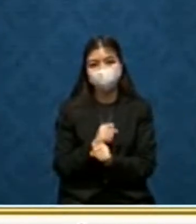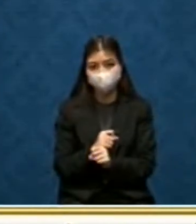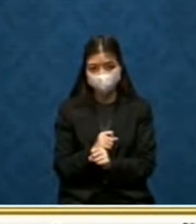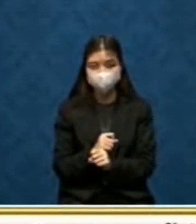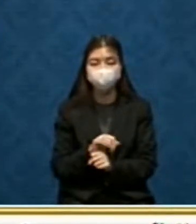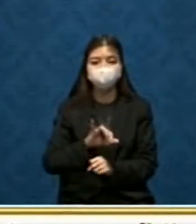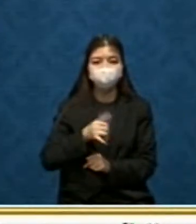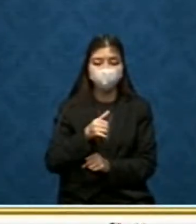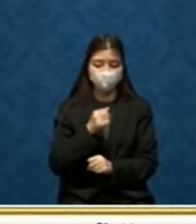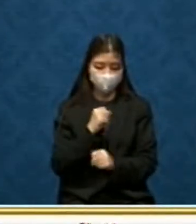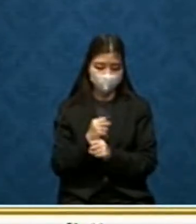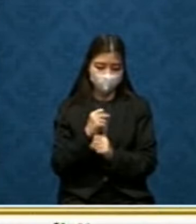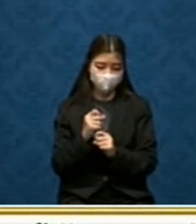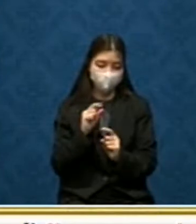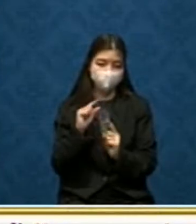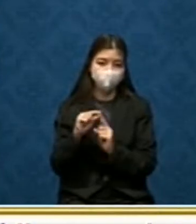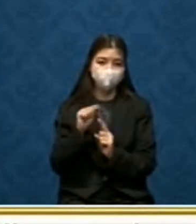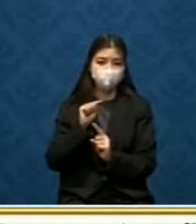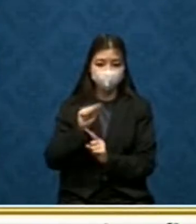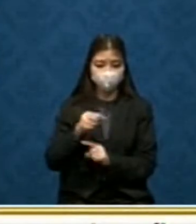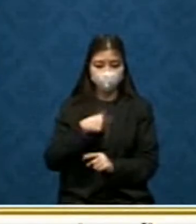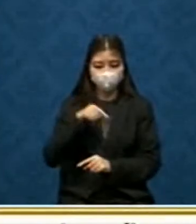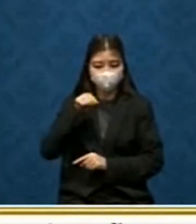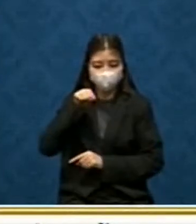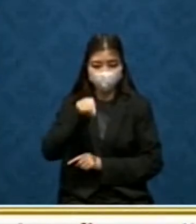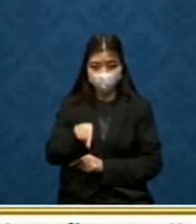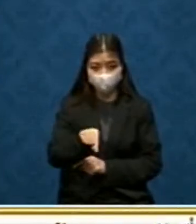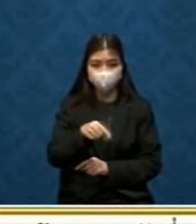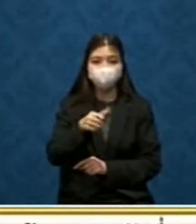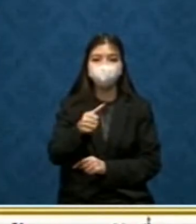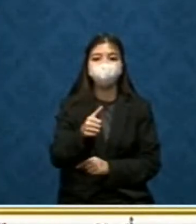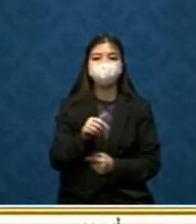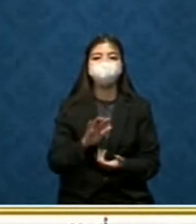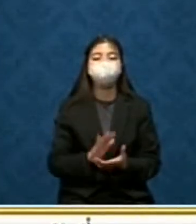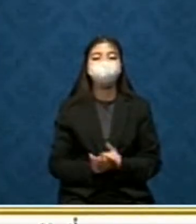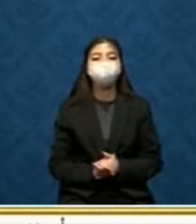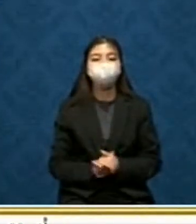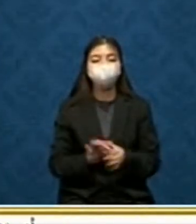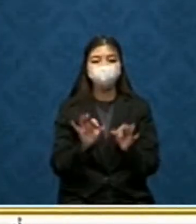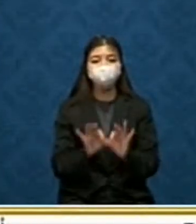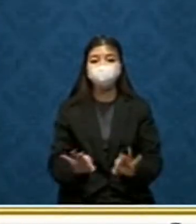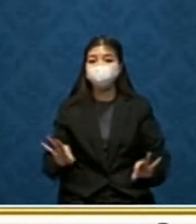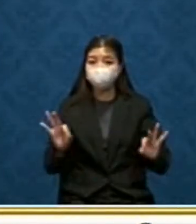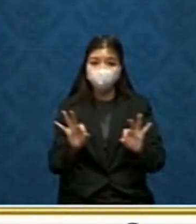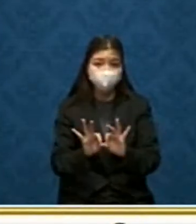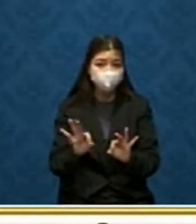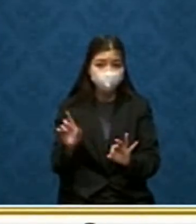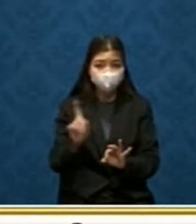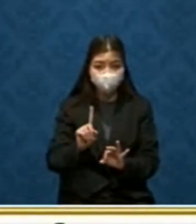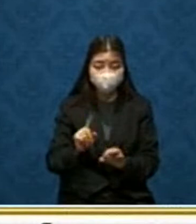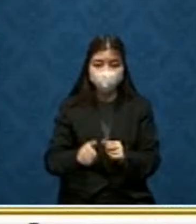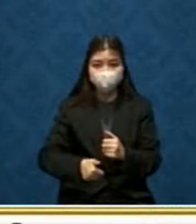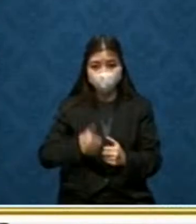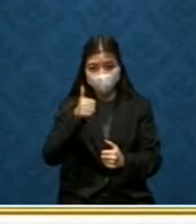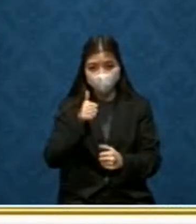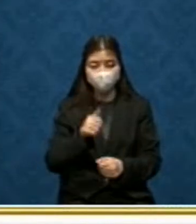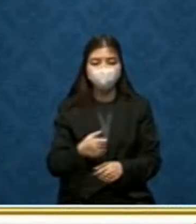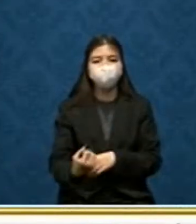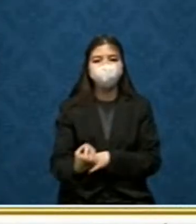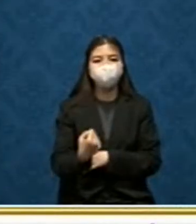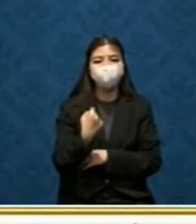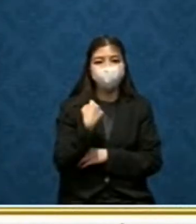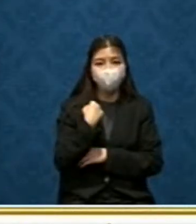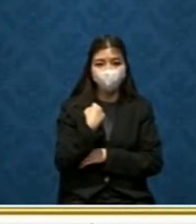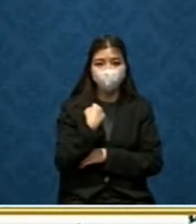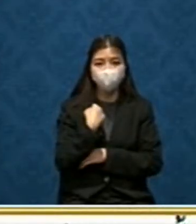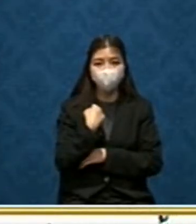มีอทธพลกำกับพักกเมืองนั้ด้วยและทสำคญที่สุด ทำลายความมนคงถข